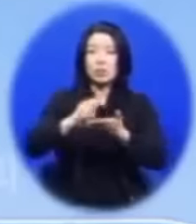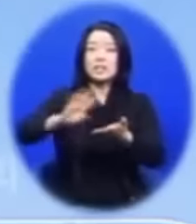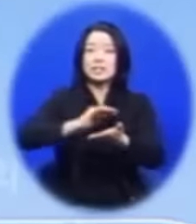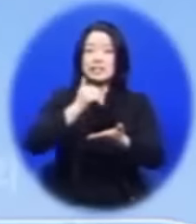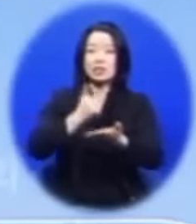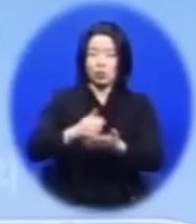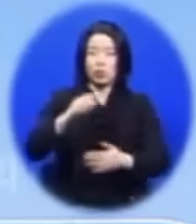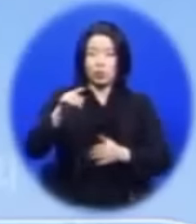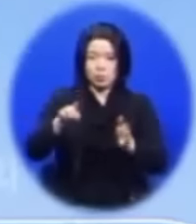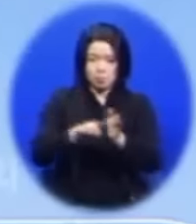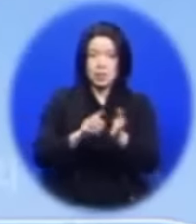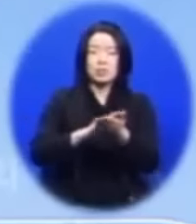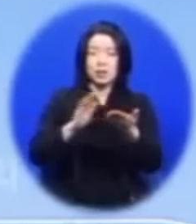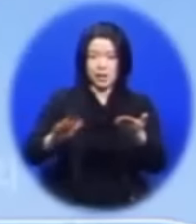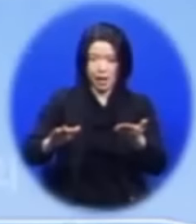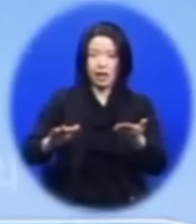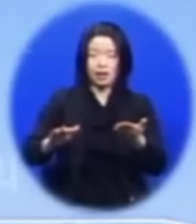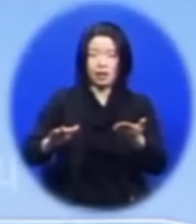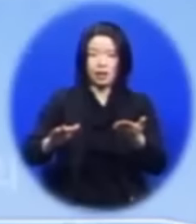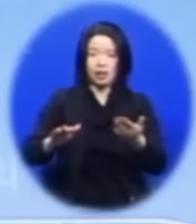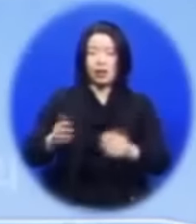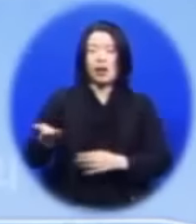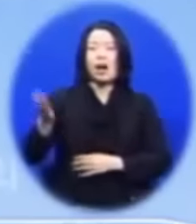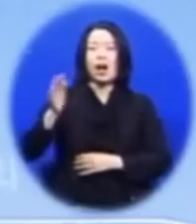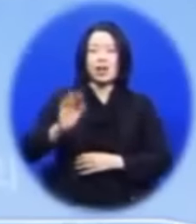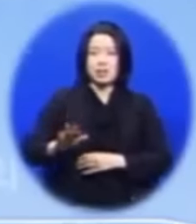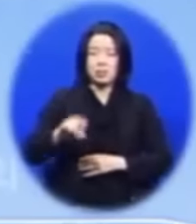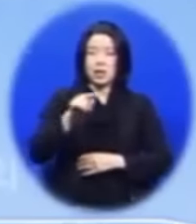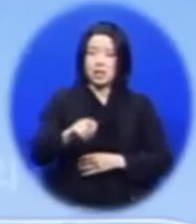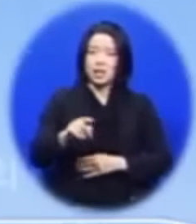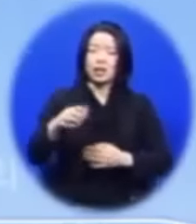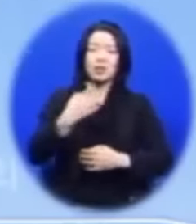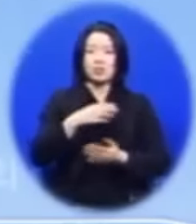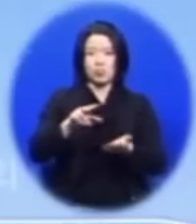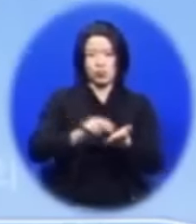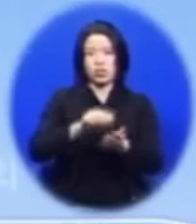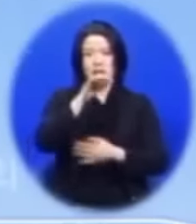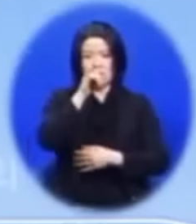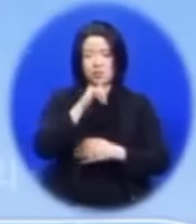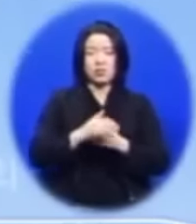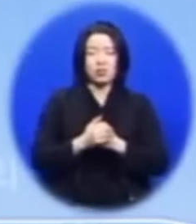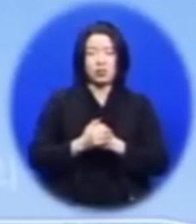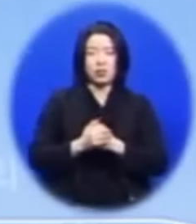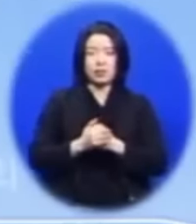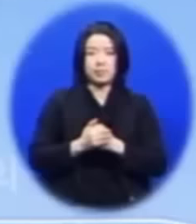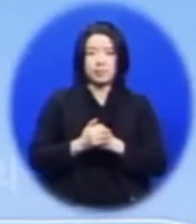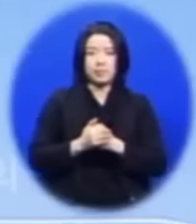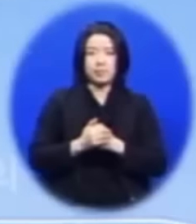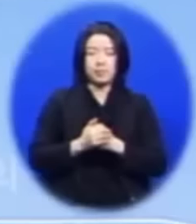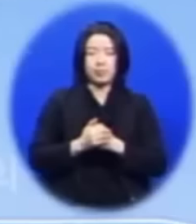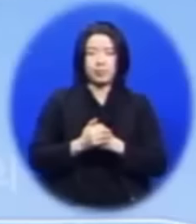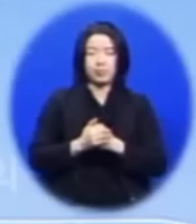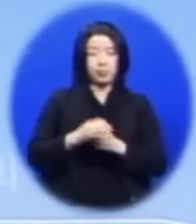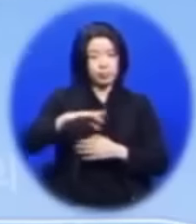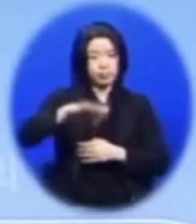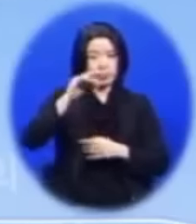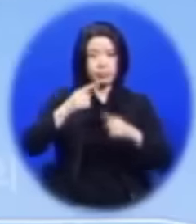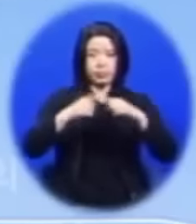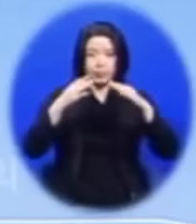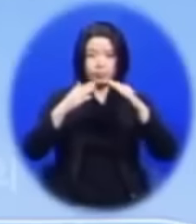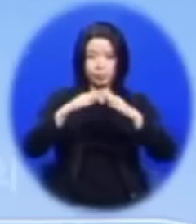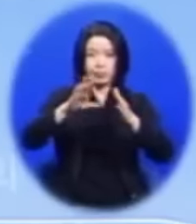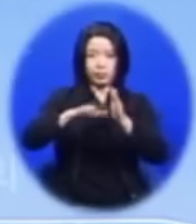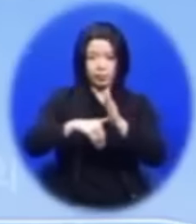믿습니다 그런데 이게 제가 있는 거예요 초대 교회